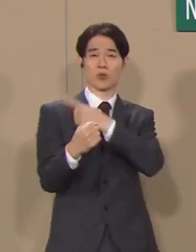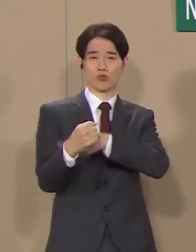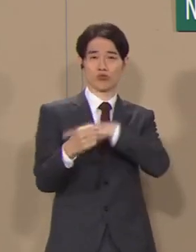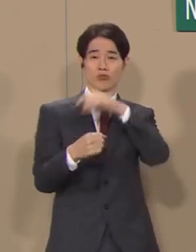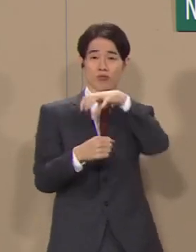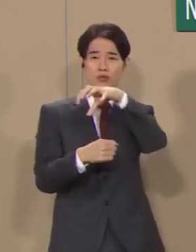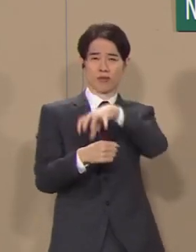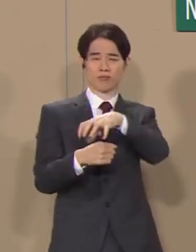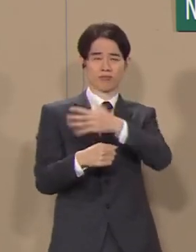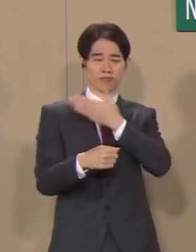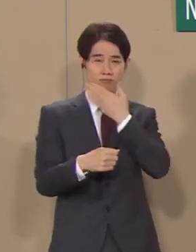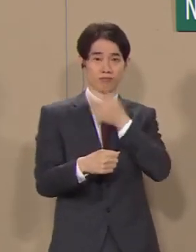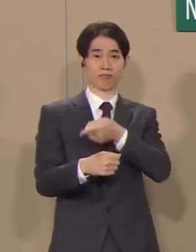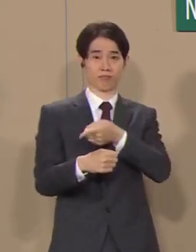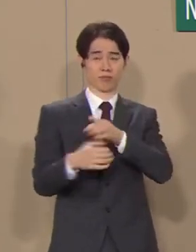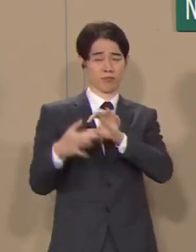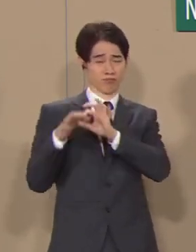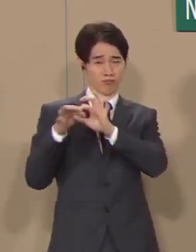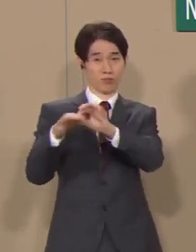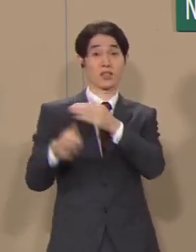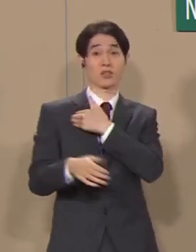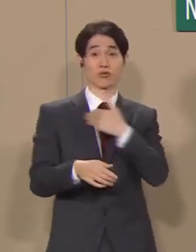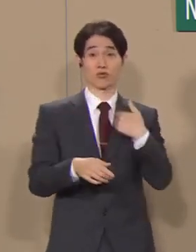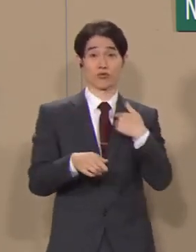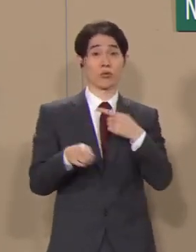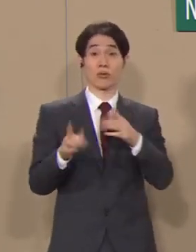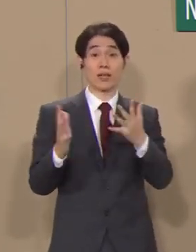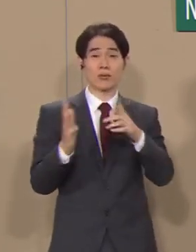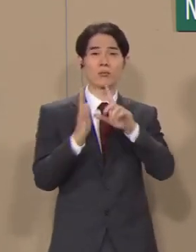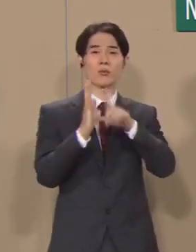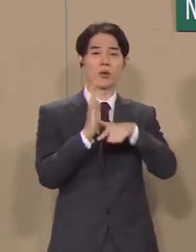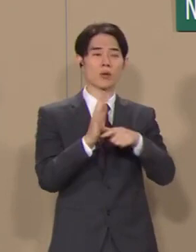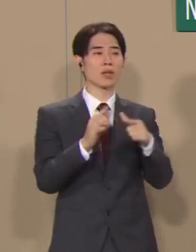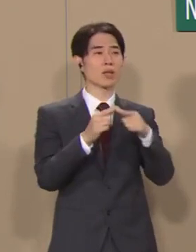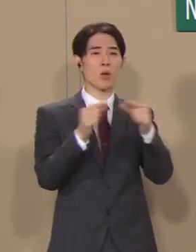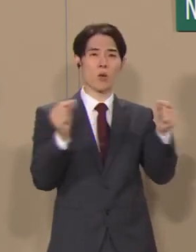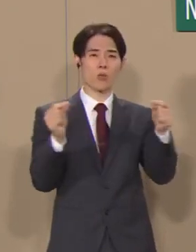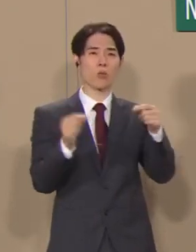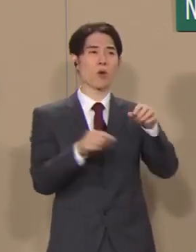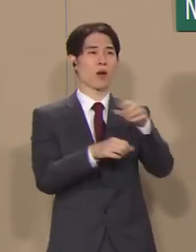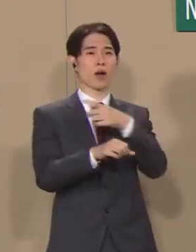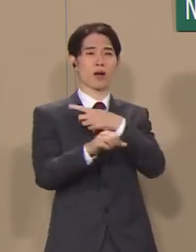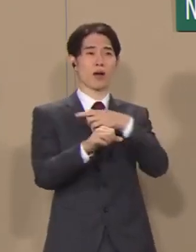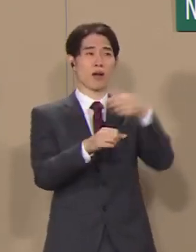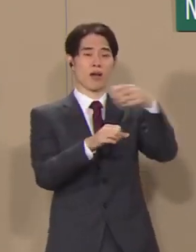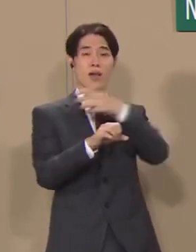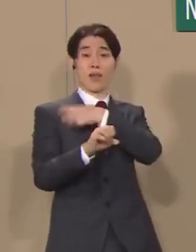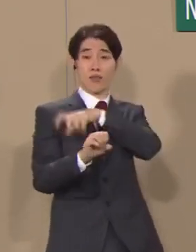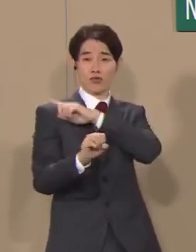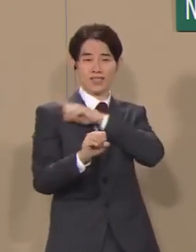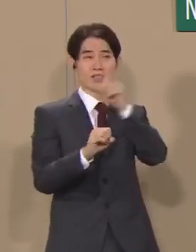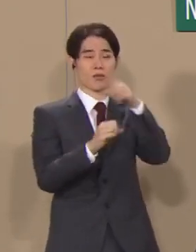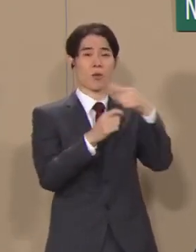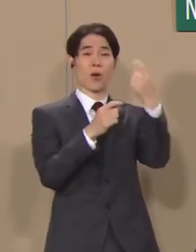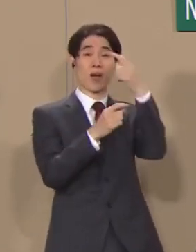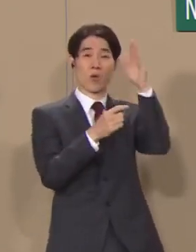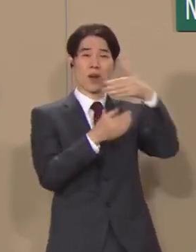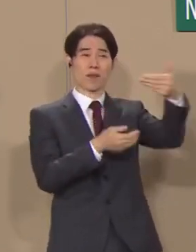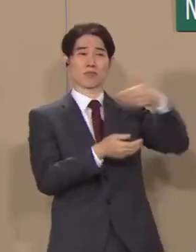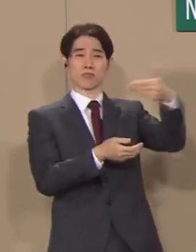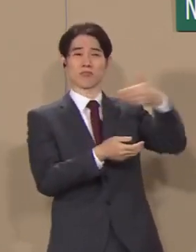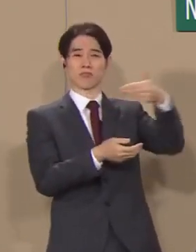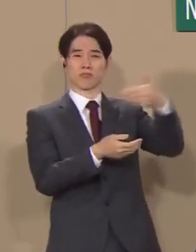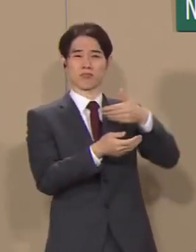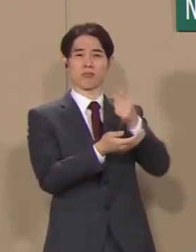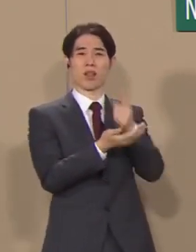ありこの無限のエネルギーを使わなければいつまでたっても日本はエネルギーを外国からのゆうゆうにたいる水しか